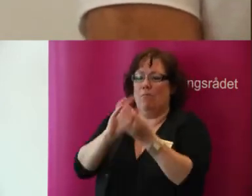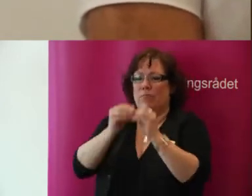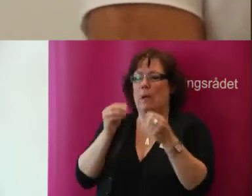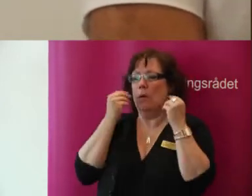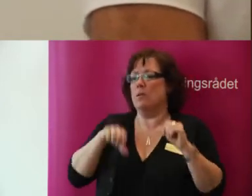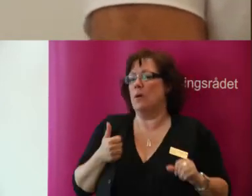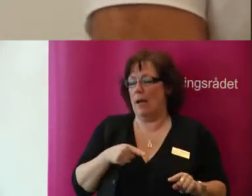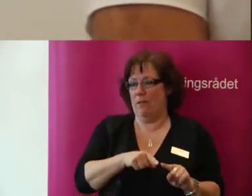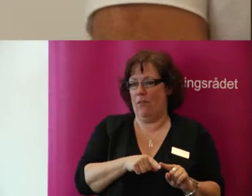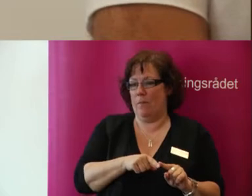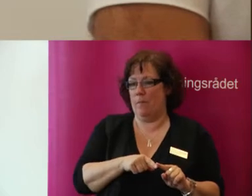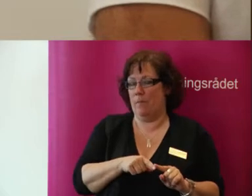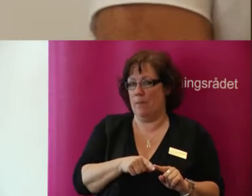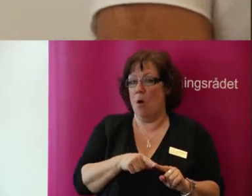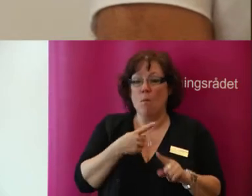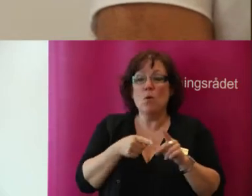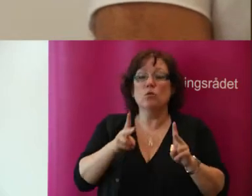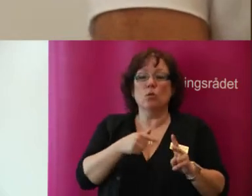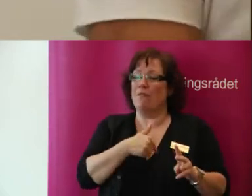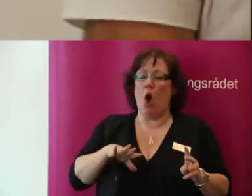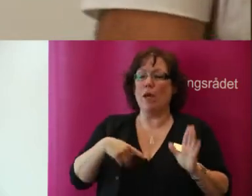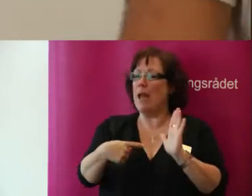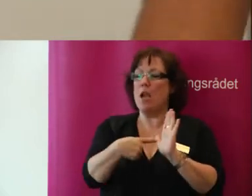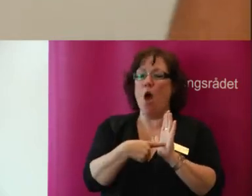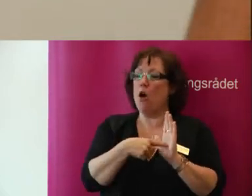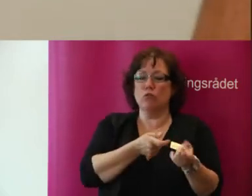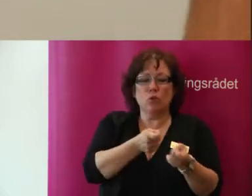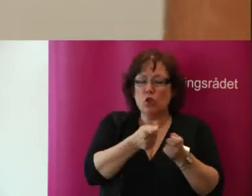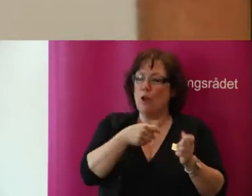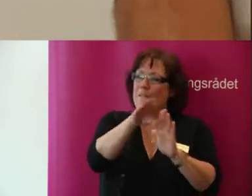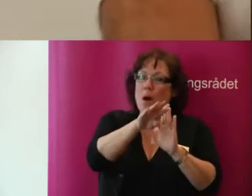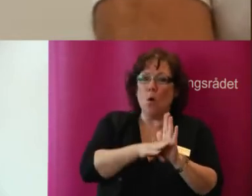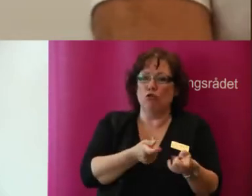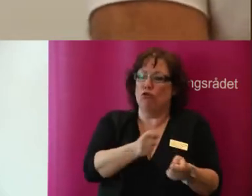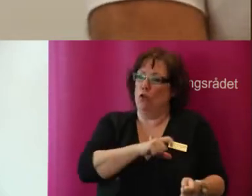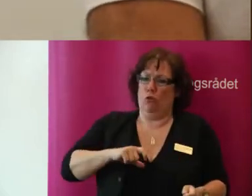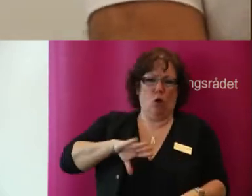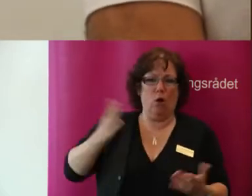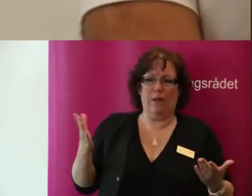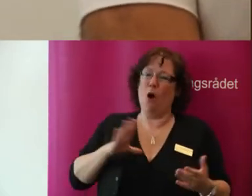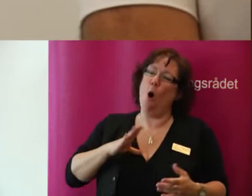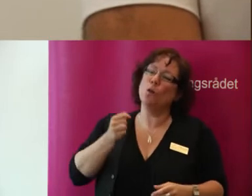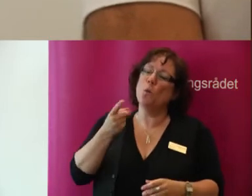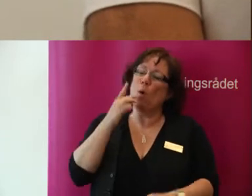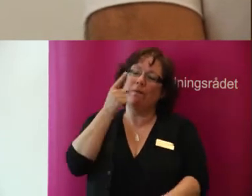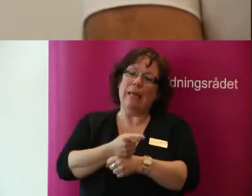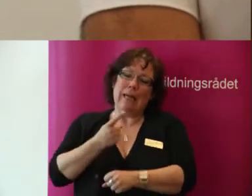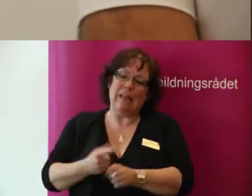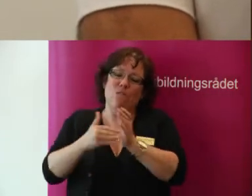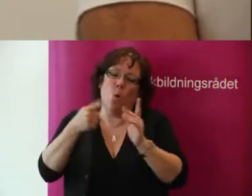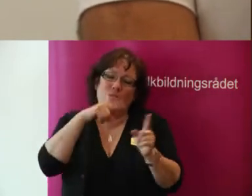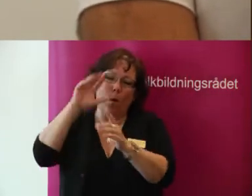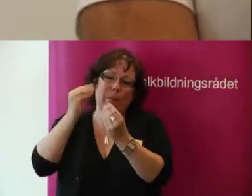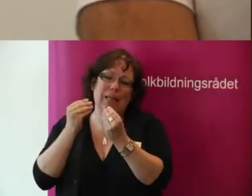har så mycket lagar. Vi har ju inga lagar som styr oss. Vi har inga förordningar som styr oss. Vi har några direktiv från Folkbildningsrådet